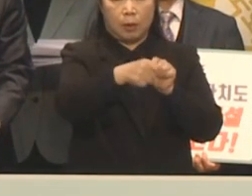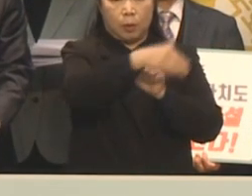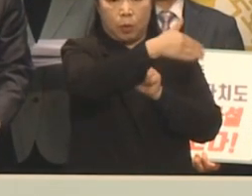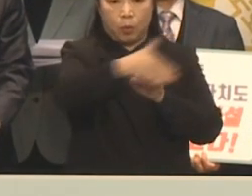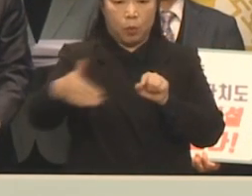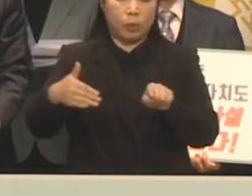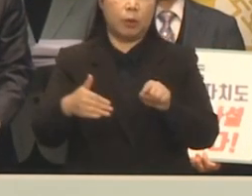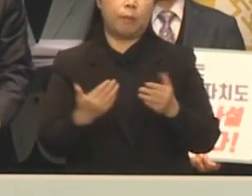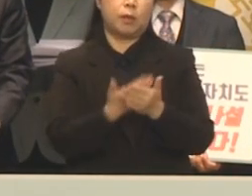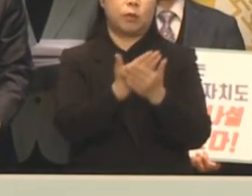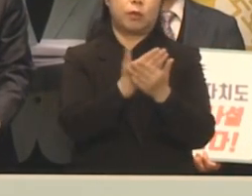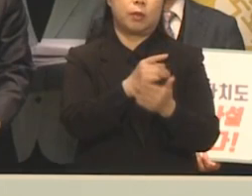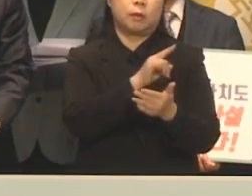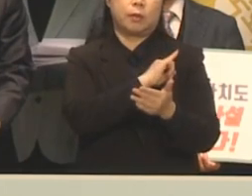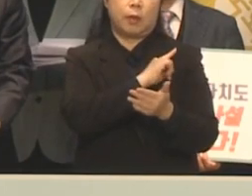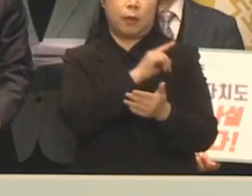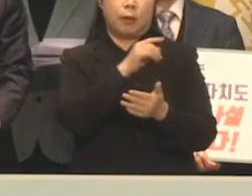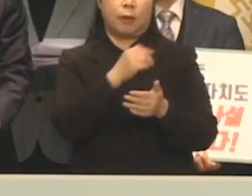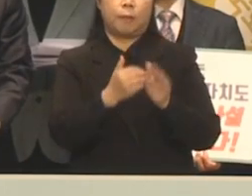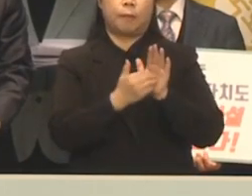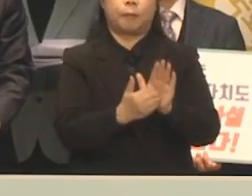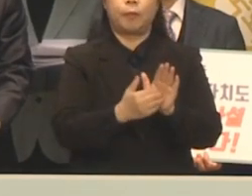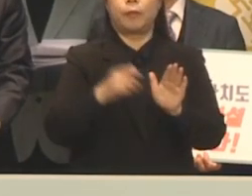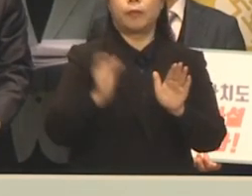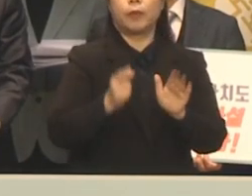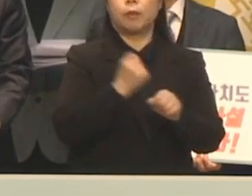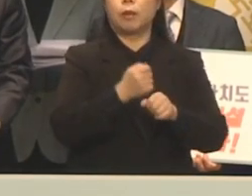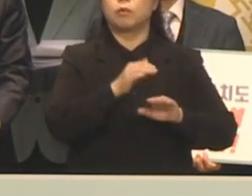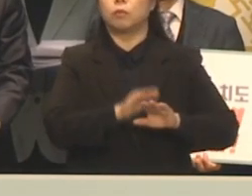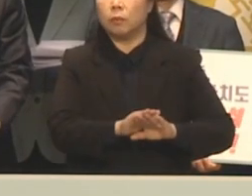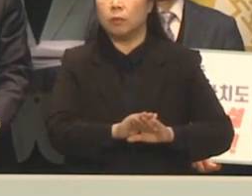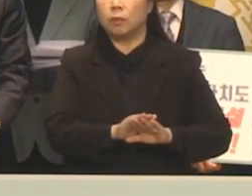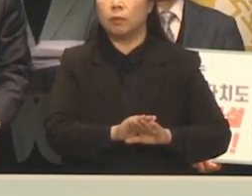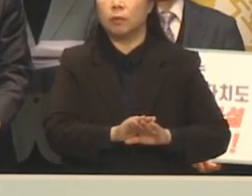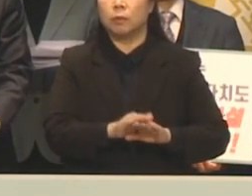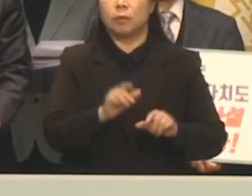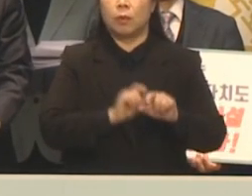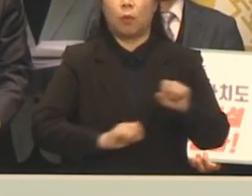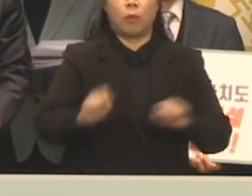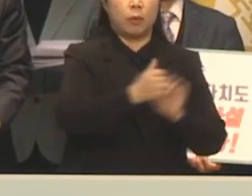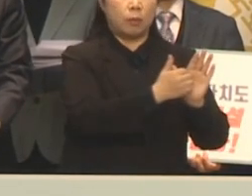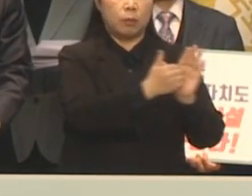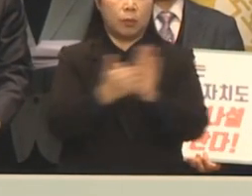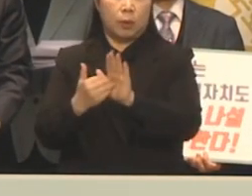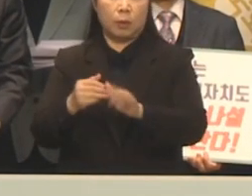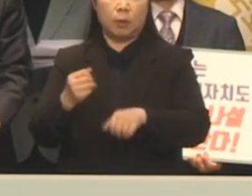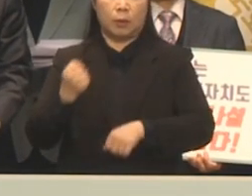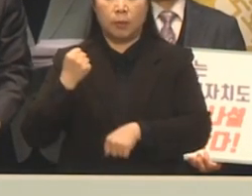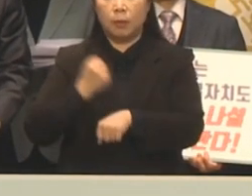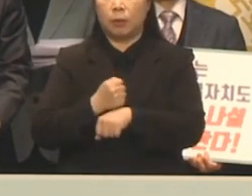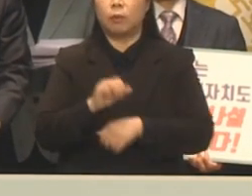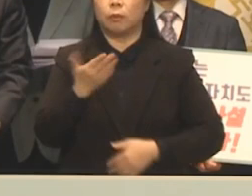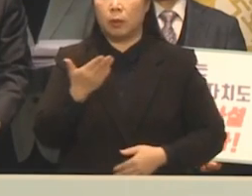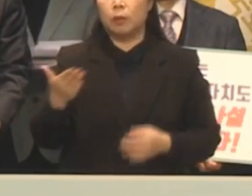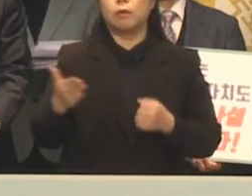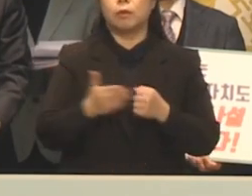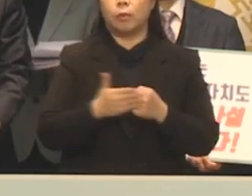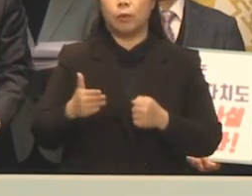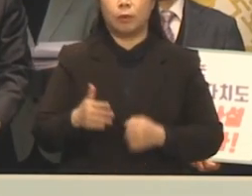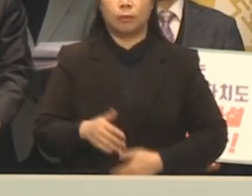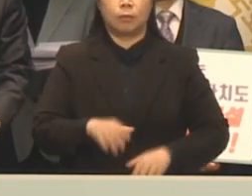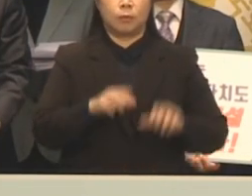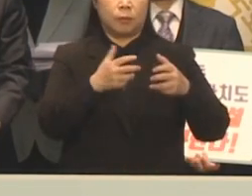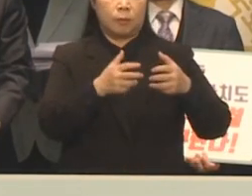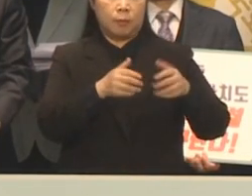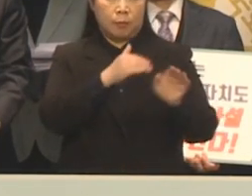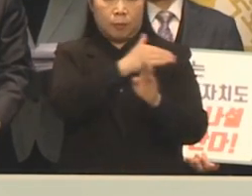훌륭한 안보수단이자 뚫기 어려운 방패가 된다는 점에 주목하면서